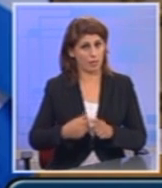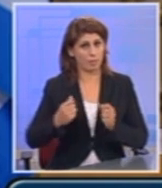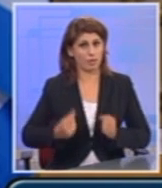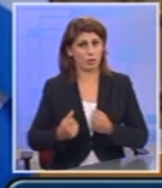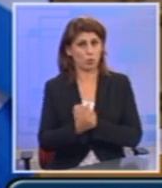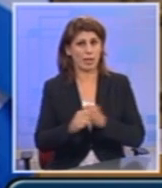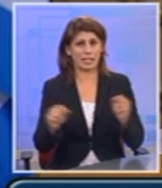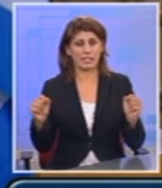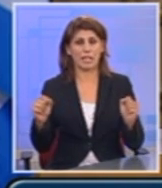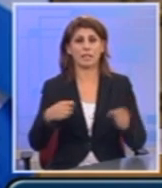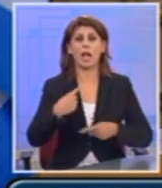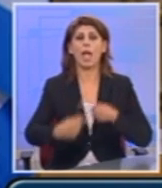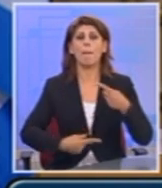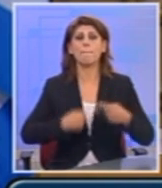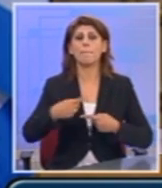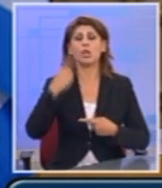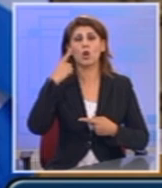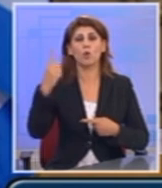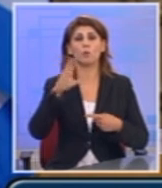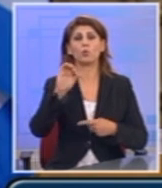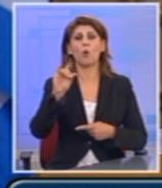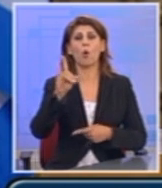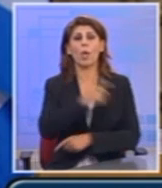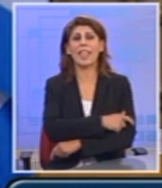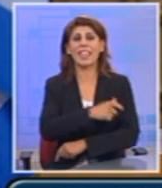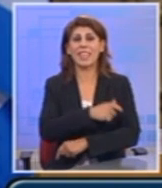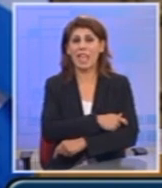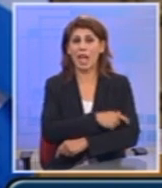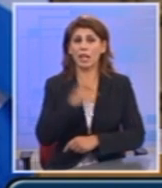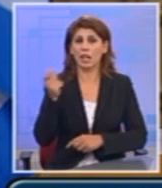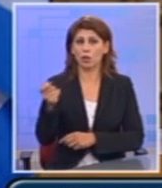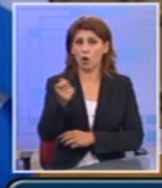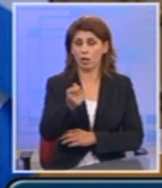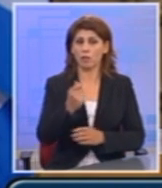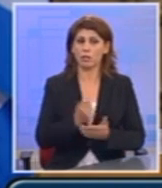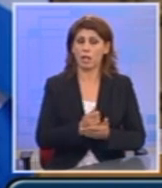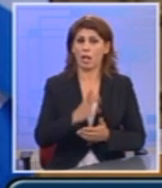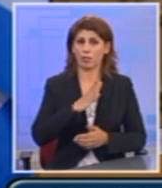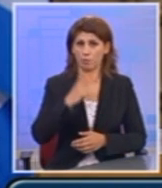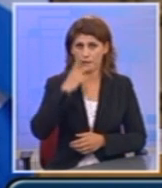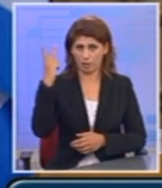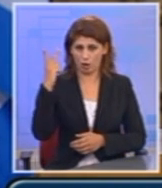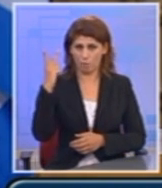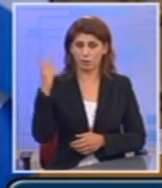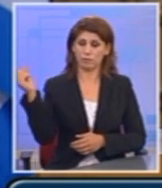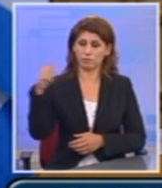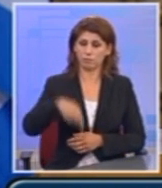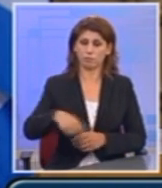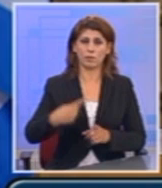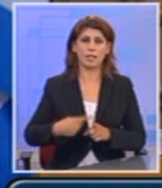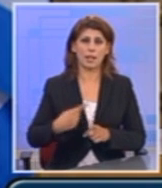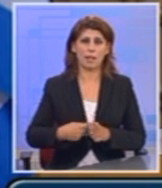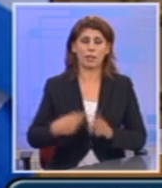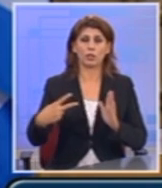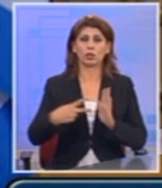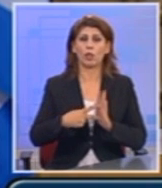ανεξάρτητου εμπειρογνώμονα του οηε για το χρέος και τα ανθρώπινα δικαιώματα ήρθε στη χώρα μας